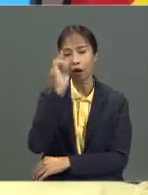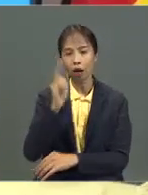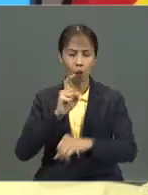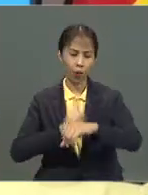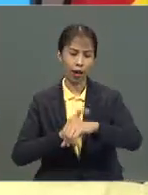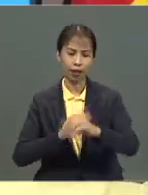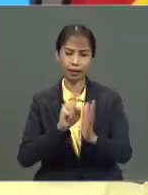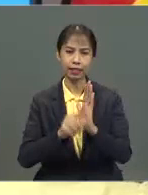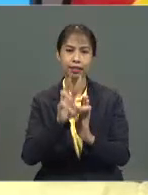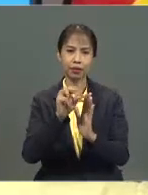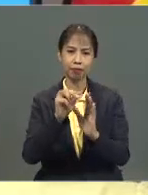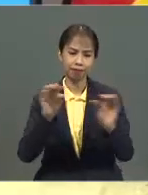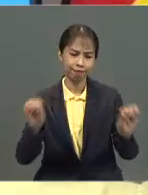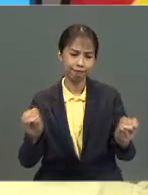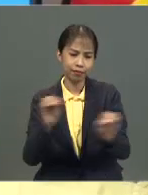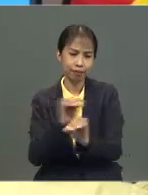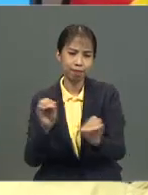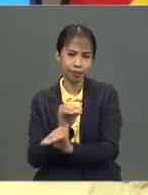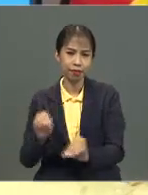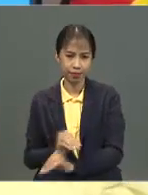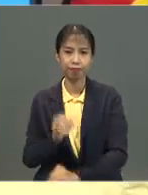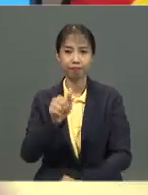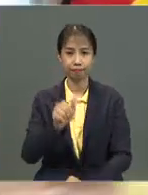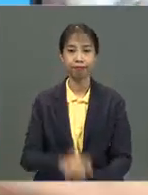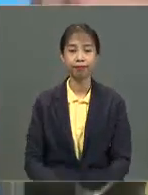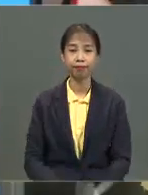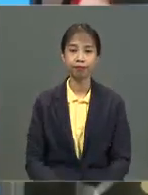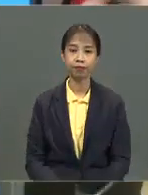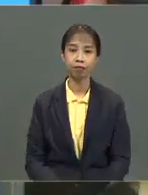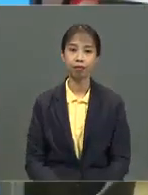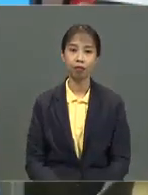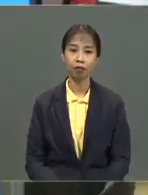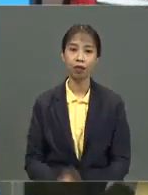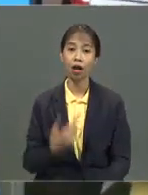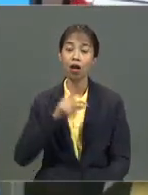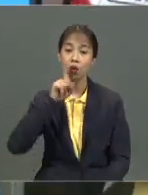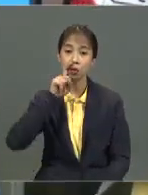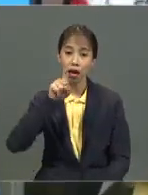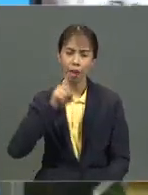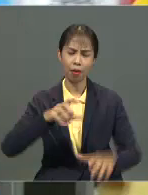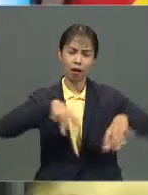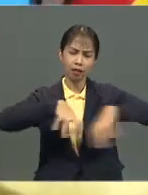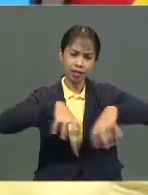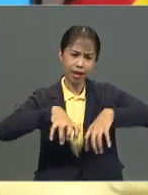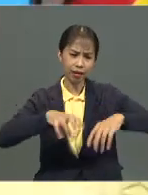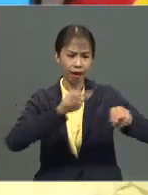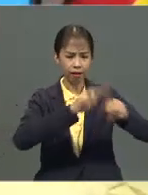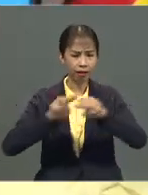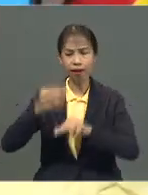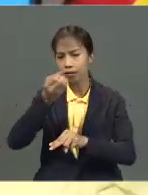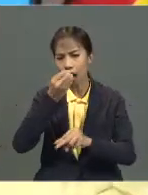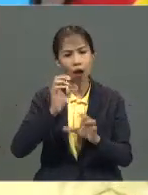จะพอดีสำหรับการเหลื่อมเวลากันนะคะ แล้วอย่างโซนรับประทานอาหารเนี่ยเราจัดแบ่งสัดส่วนยังไงบ้าง อ๋อเรา